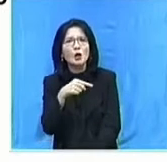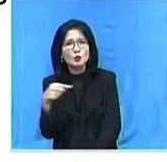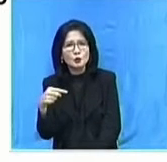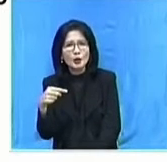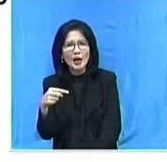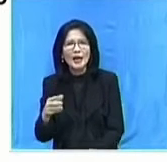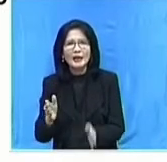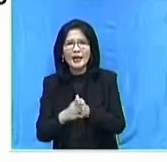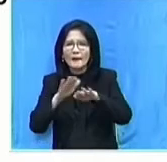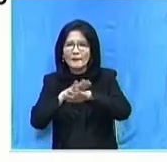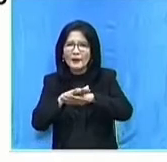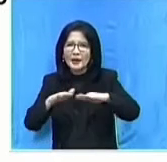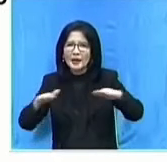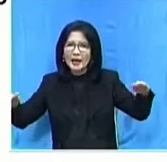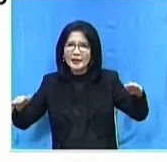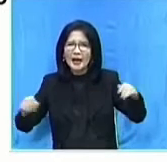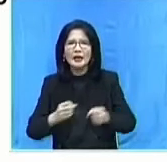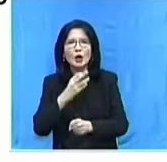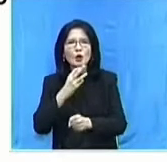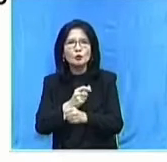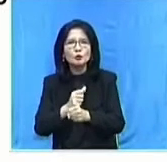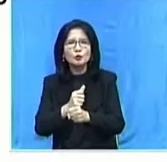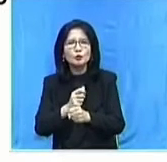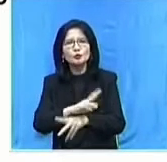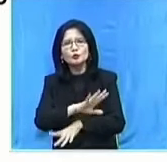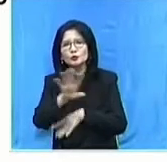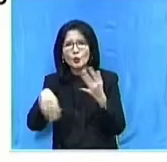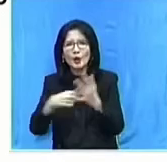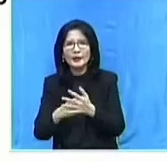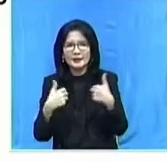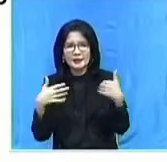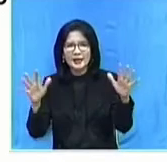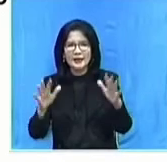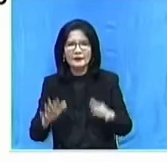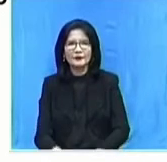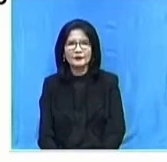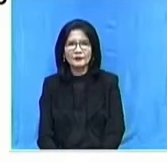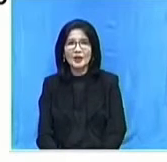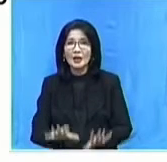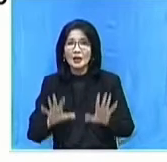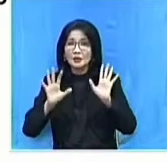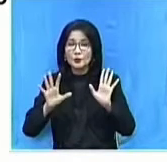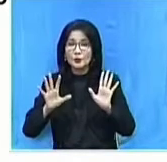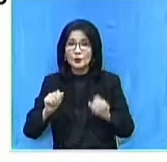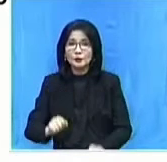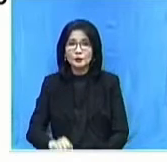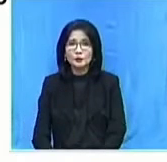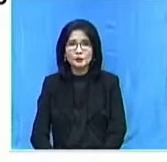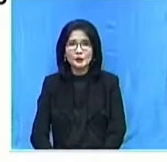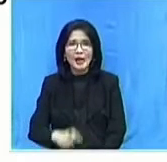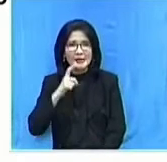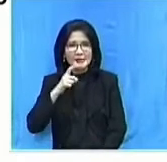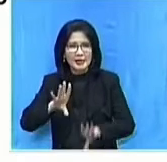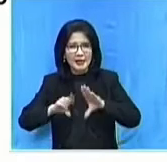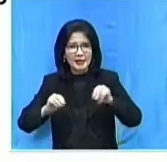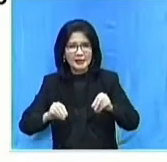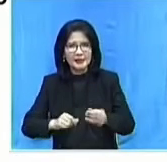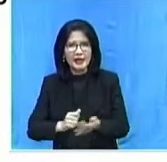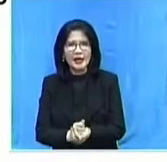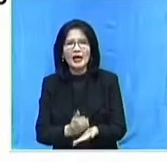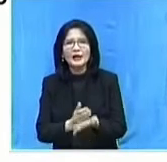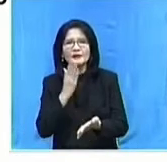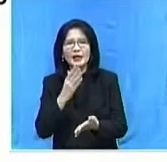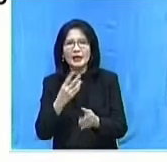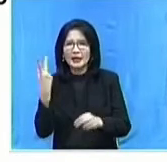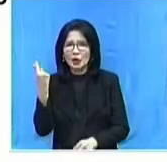dan pemerataan guru di setiap jenjang dapat terselesaikan 10 kinerja pelaksanaan kebijakan